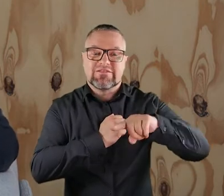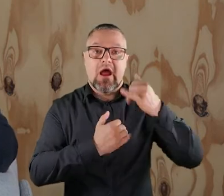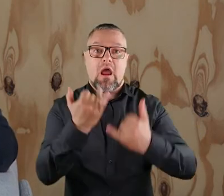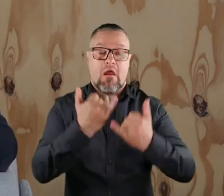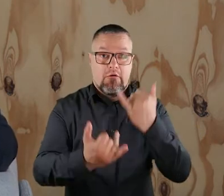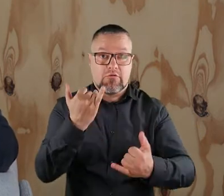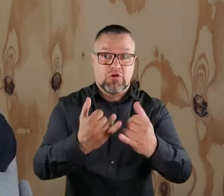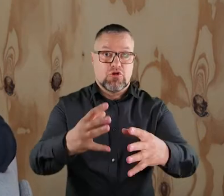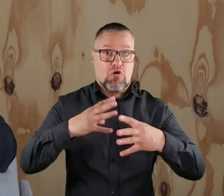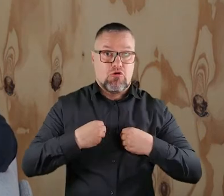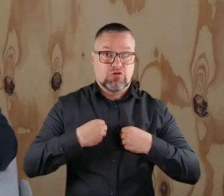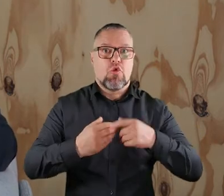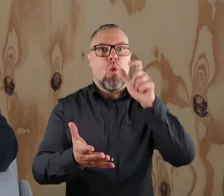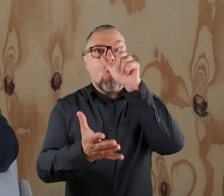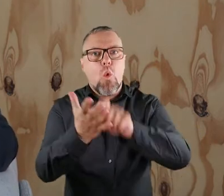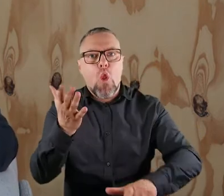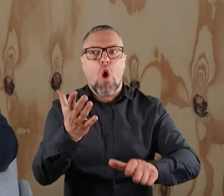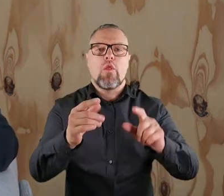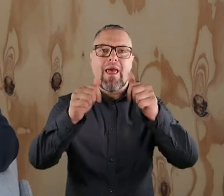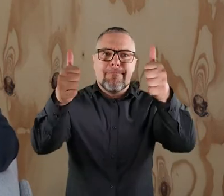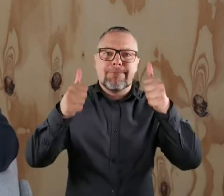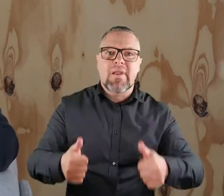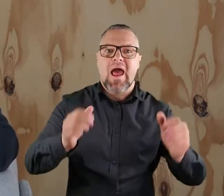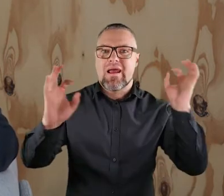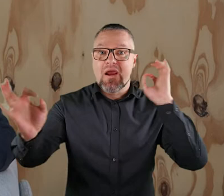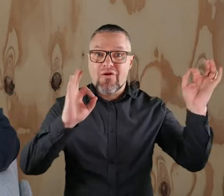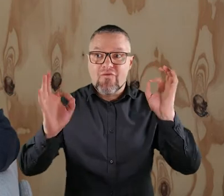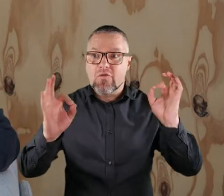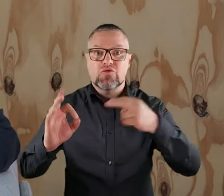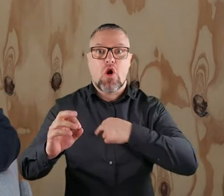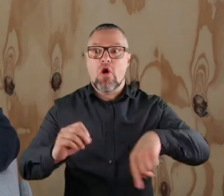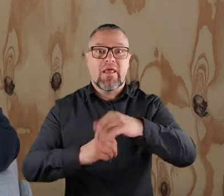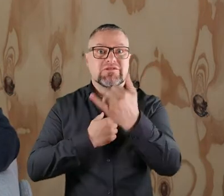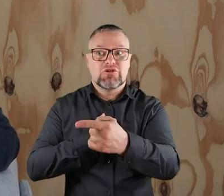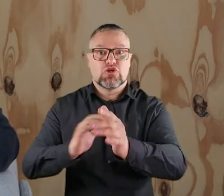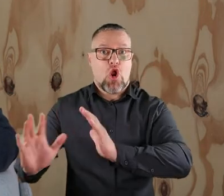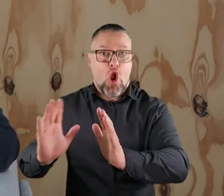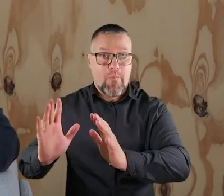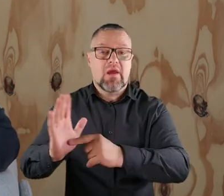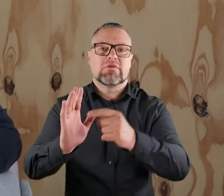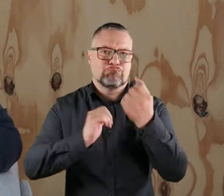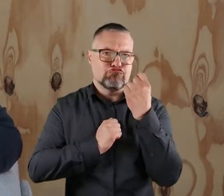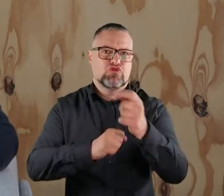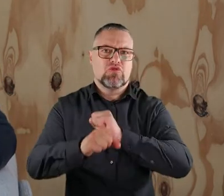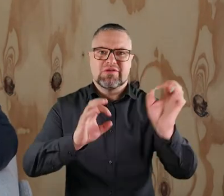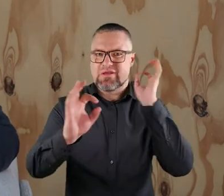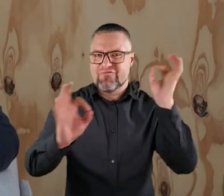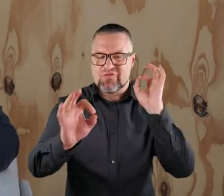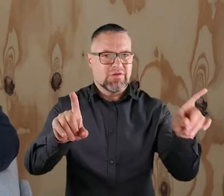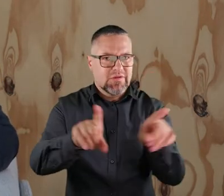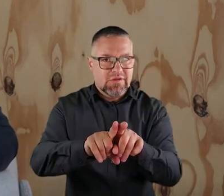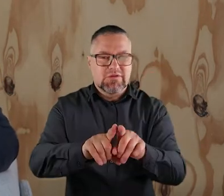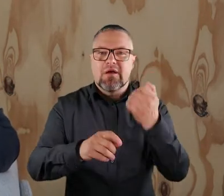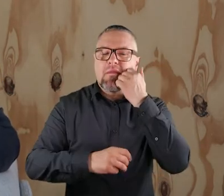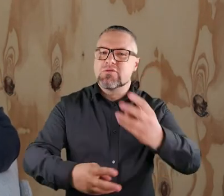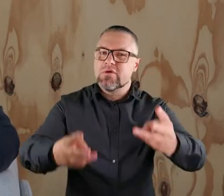jeżeli dostaniecie do rąk ulotkę czy też plakat informujący o naszym podopiecznym, tam również znajdą się takie